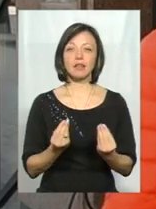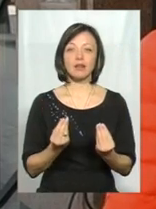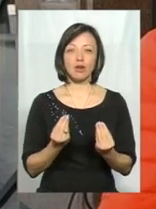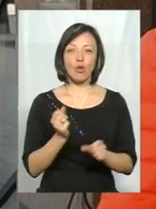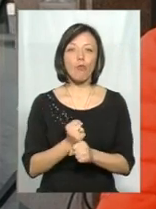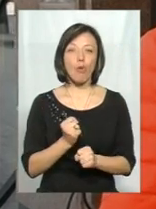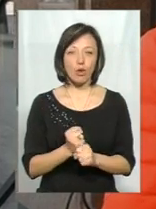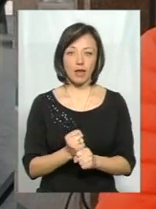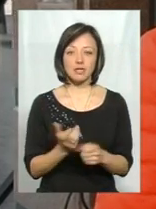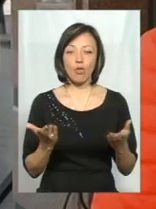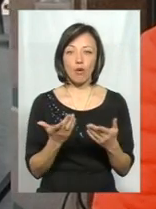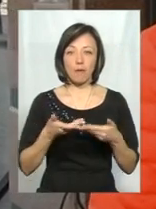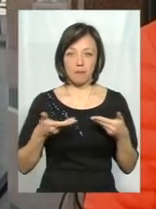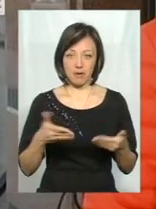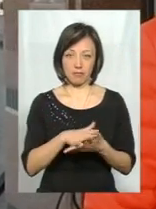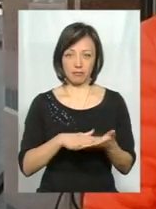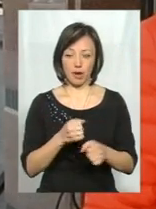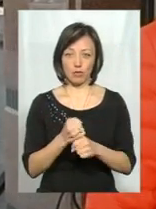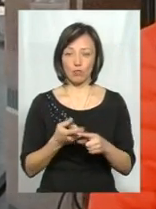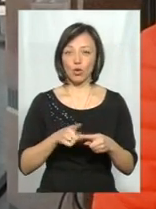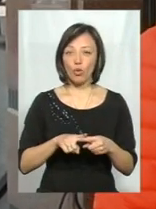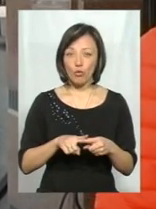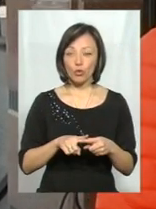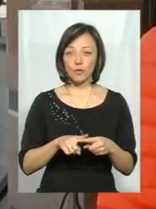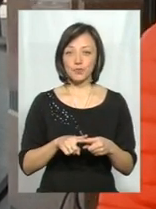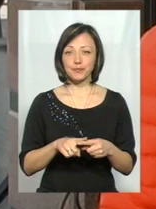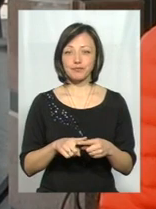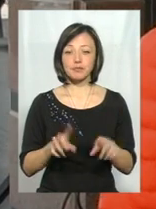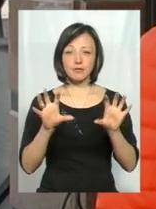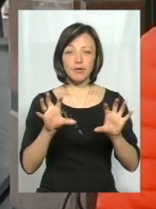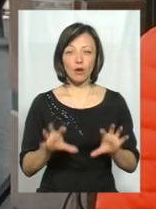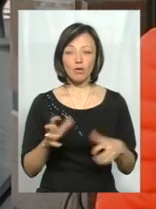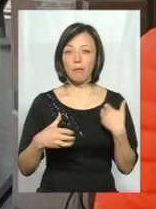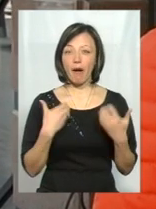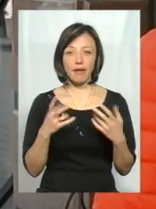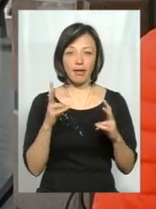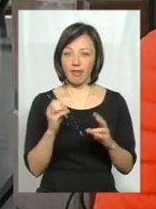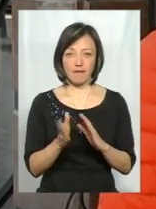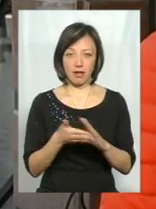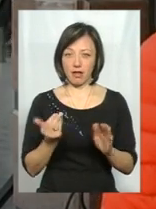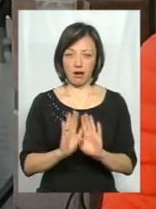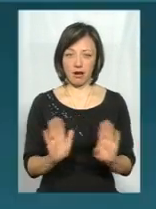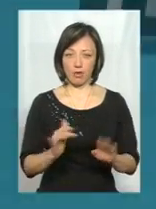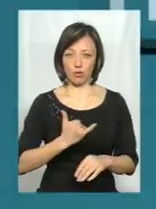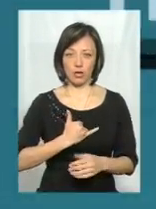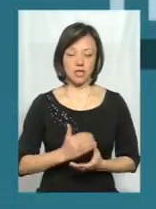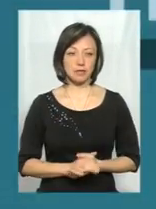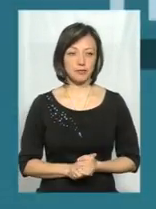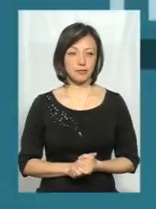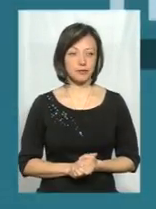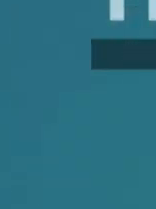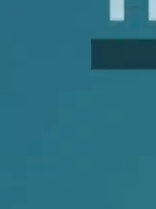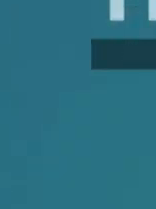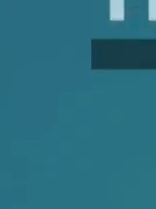щоденна рутинна робота, з якою ми працюємо. Тому такий закон в паніки не викликає у нас.